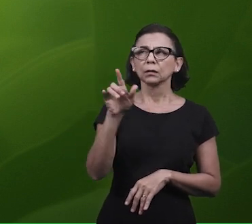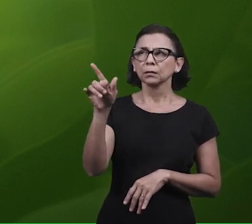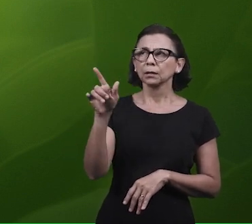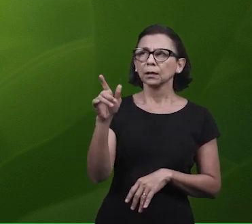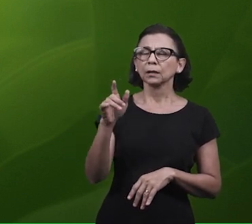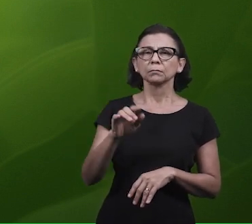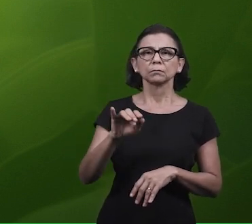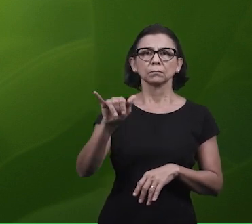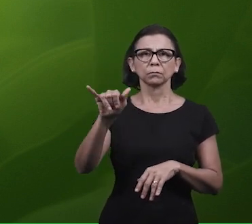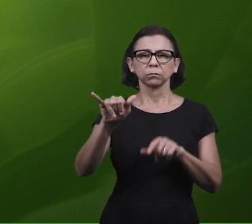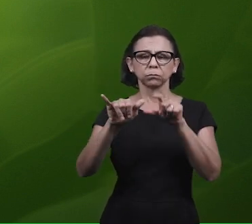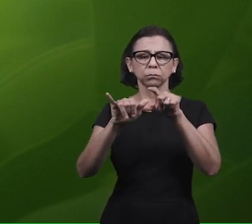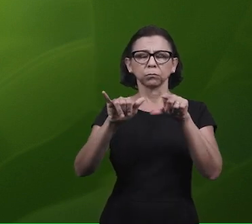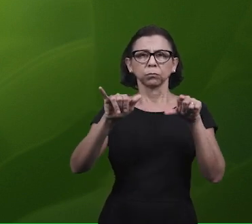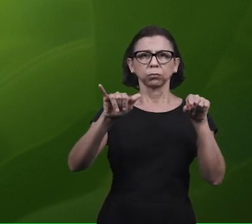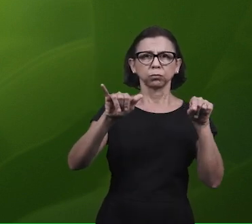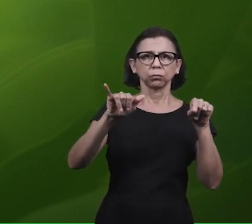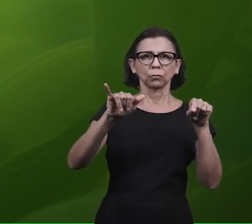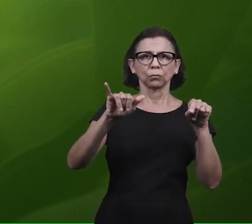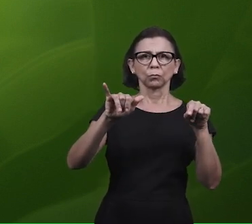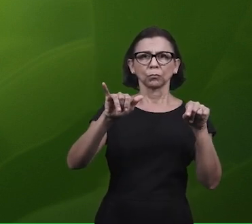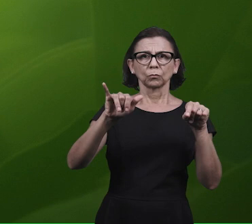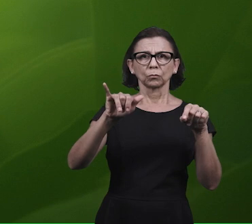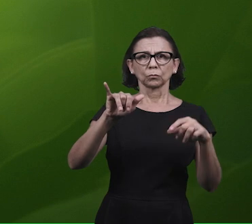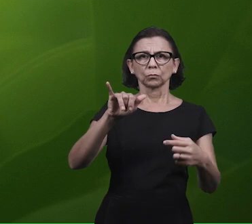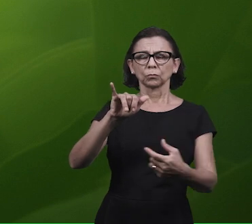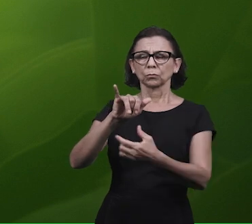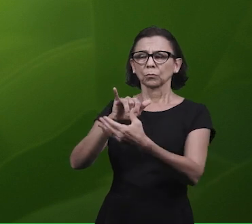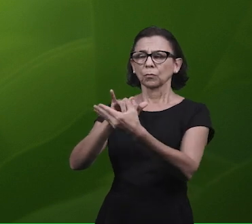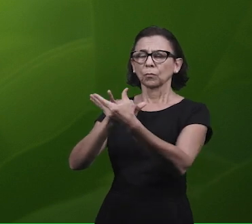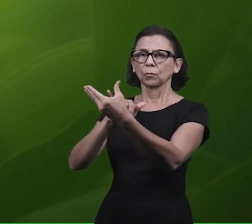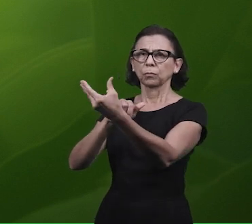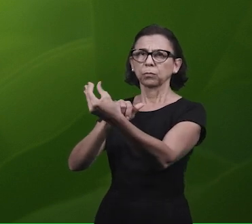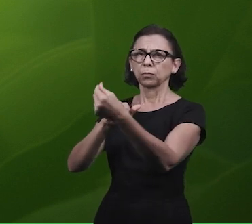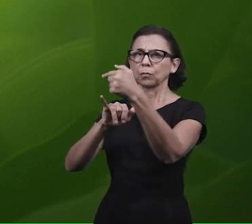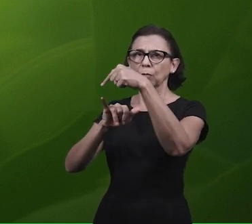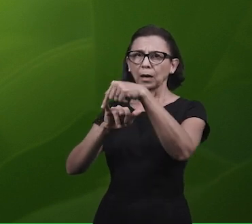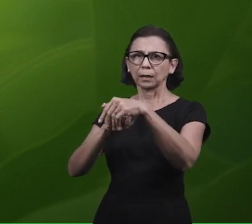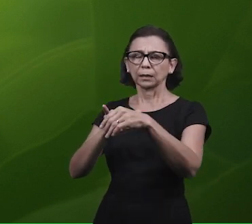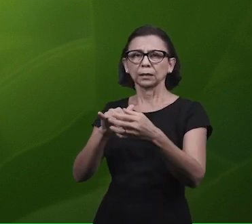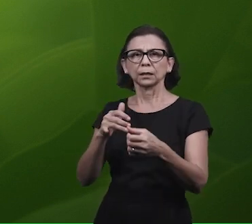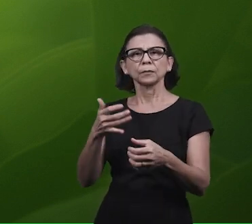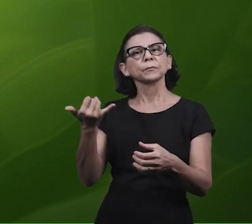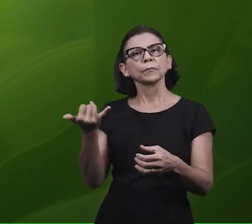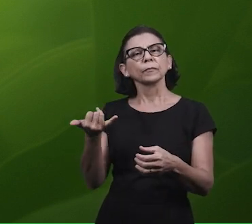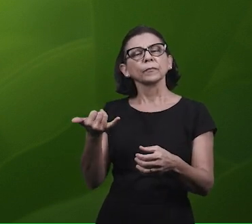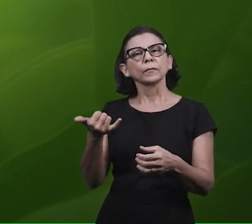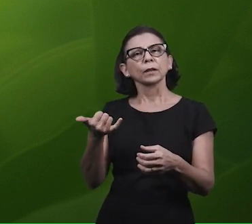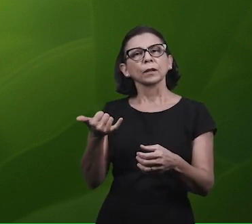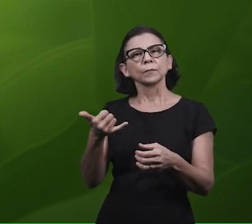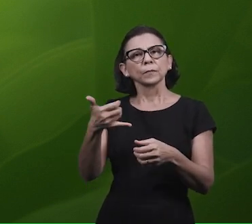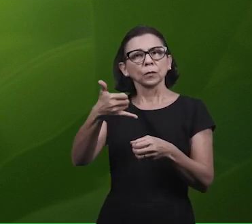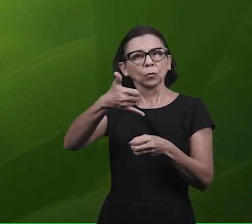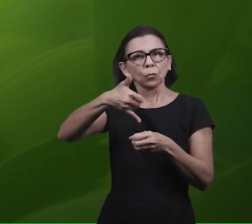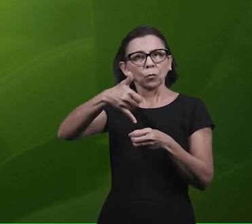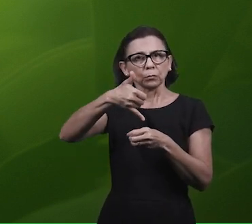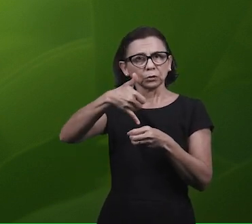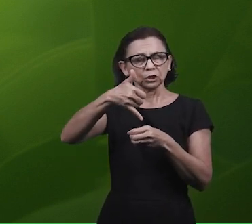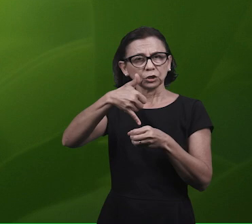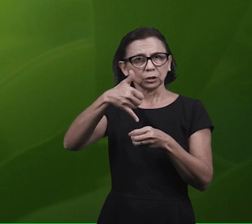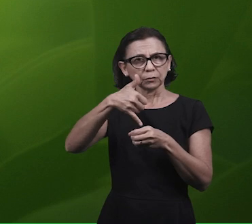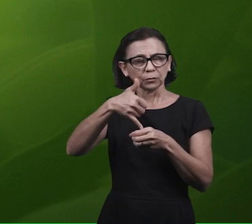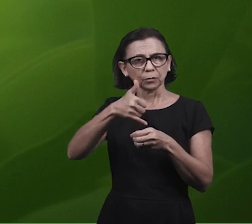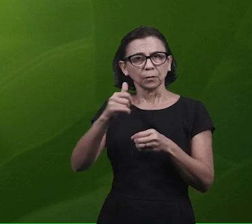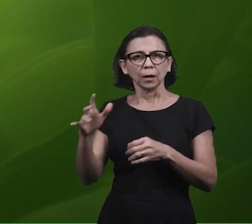profil aérodynamique de l'aile d'un avion qui permet d'améliorer l'efficience de consommation de combustible